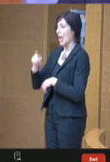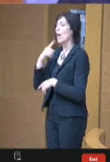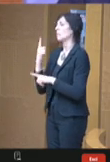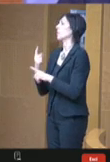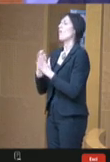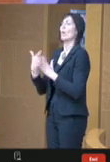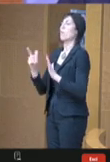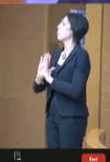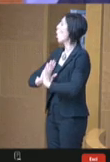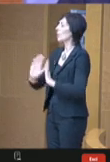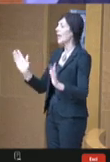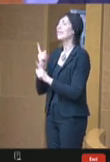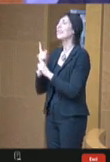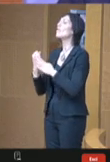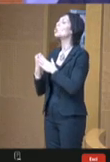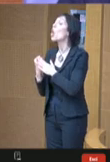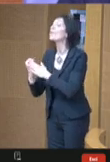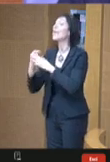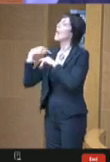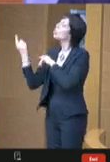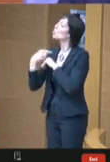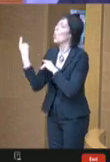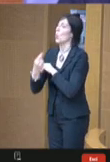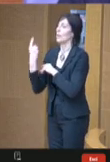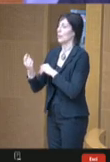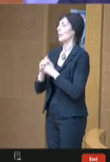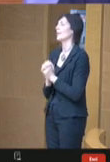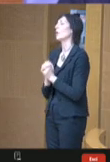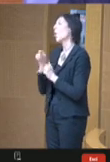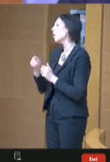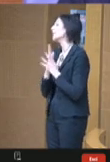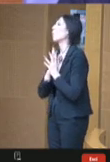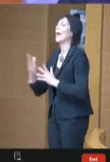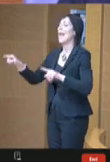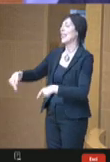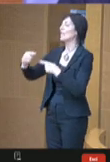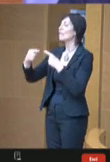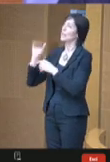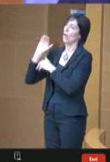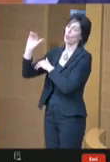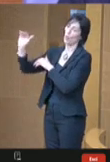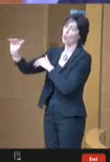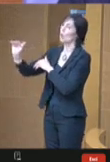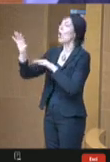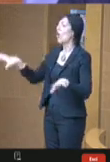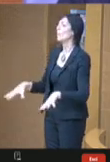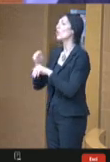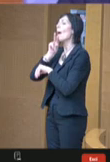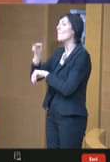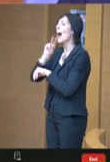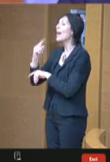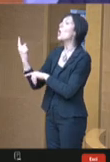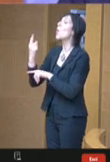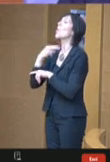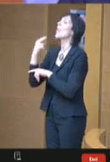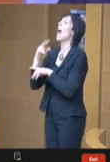sostenere da parte di tutti noi. Quindi ecco, questa è la grande sfida per il futuro, iniziare a parlare con un'unica